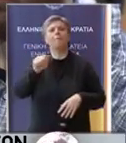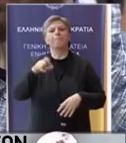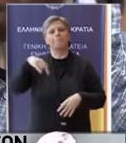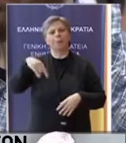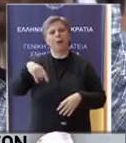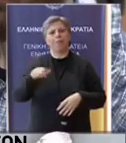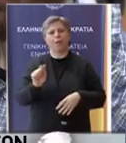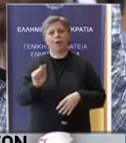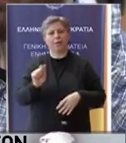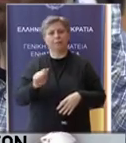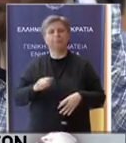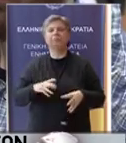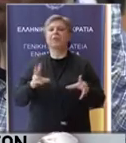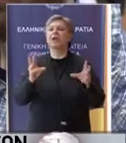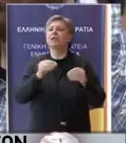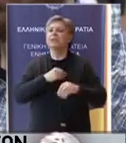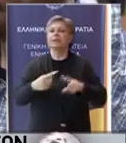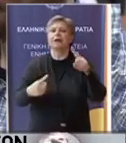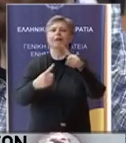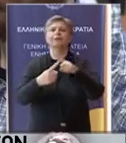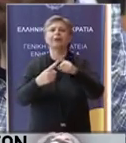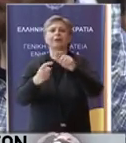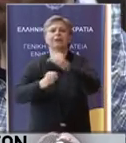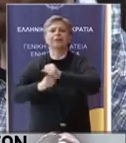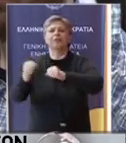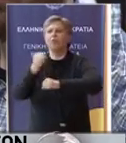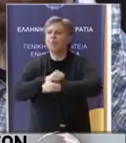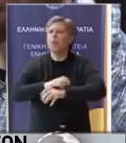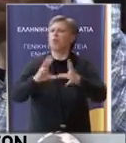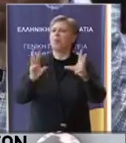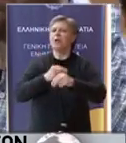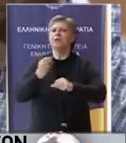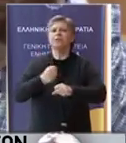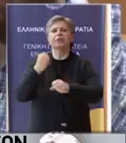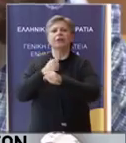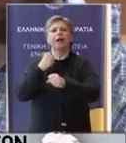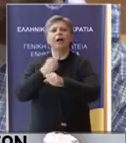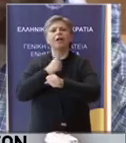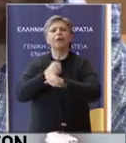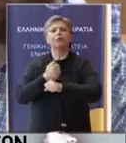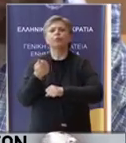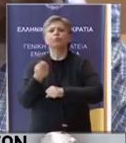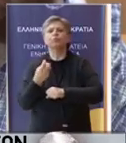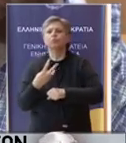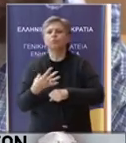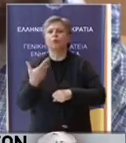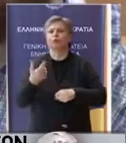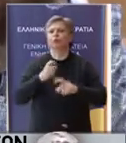αφορά την τεχνική υποδομή, τους εργαζόμενους που απαιτούνται σε κάποιο τηλεοπτικό σταθμό κλπ.